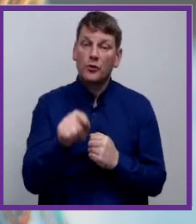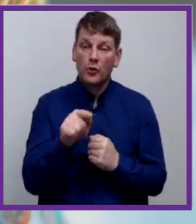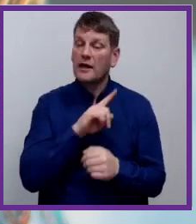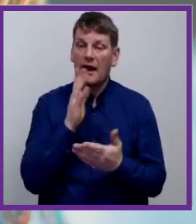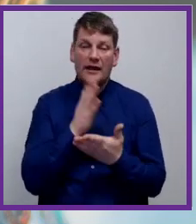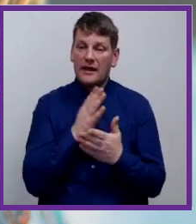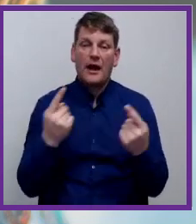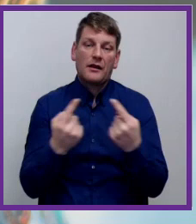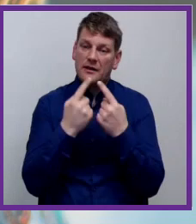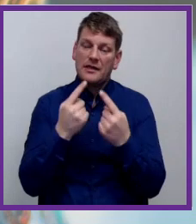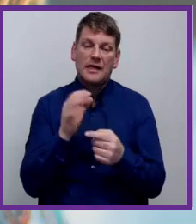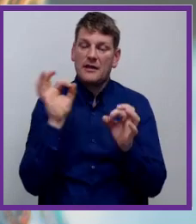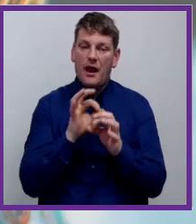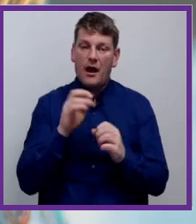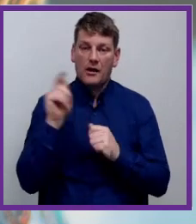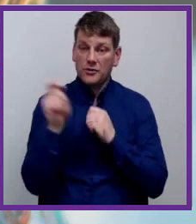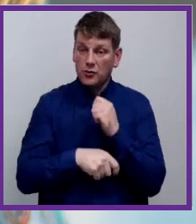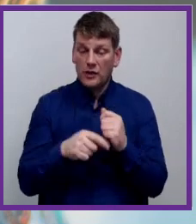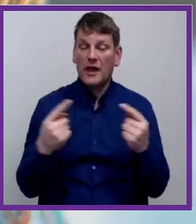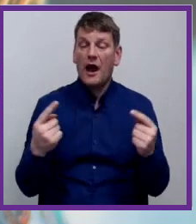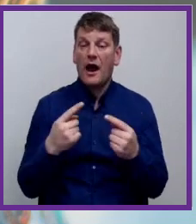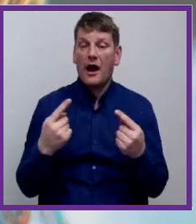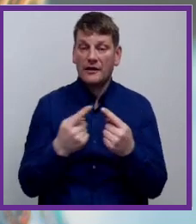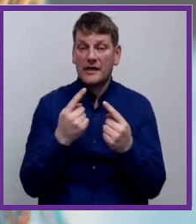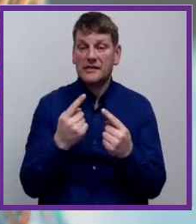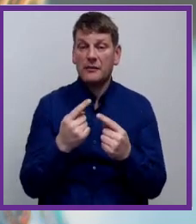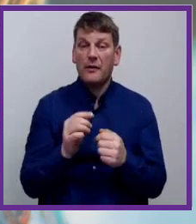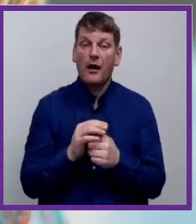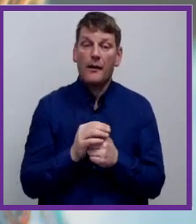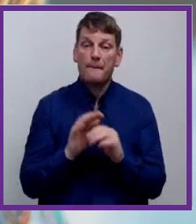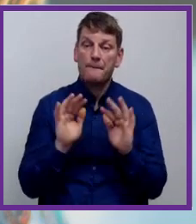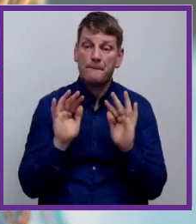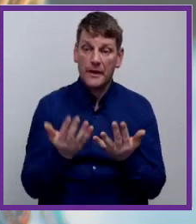netika attiecināt nekādas sankcijas attiecībā pret